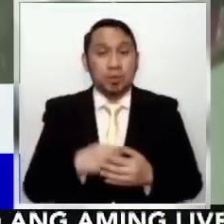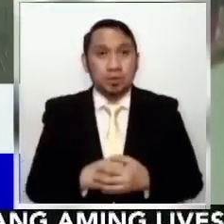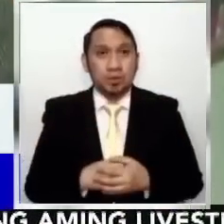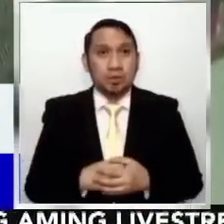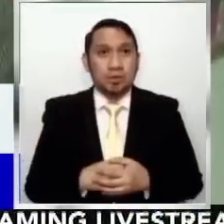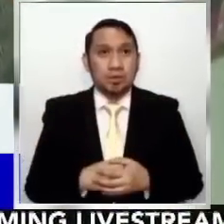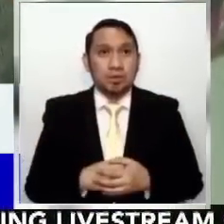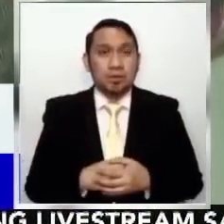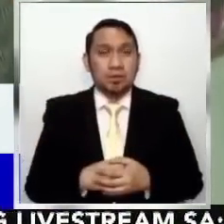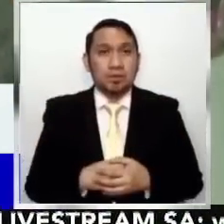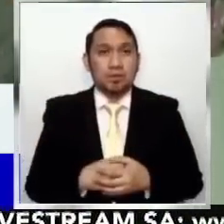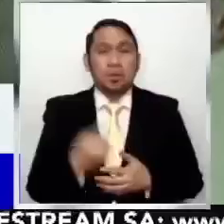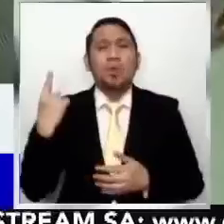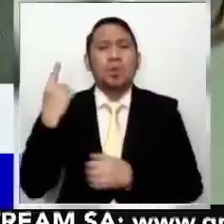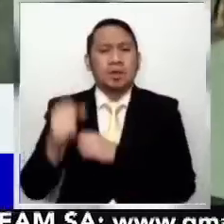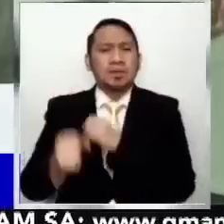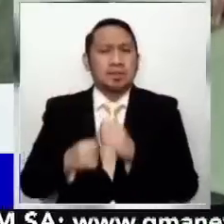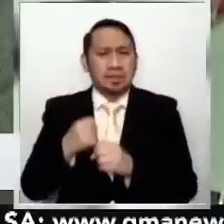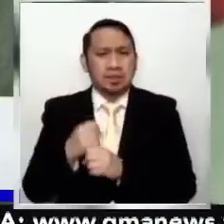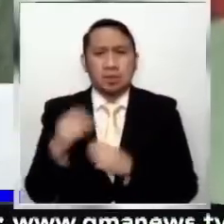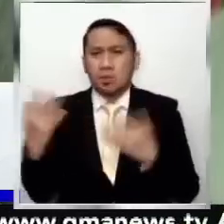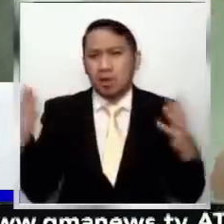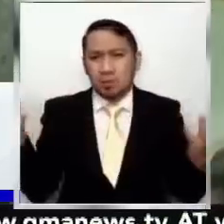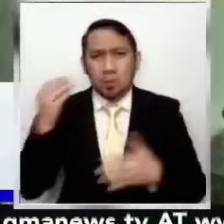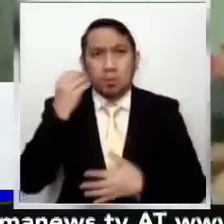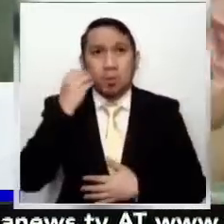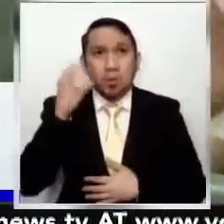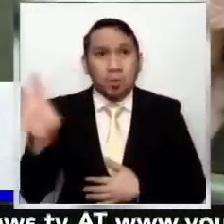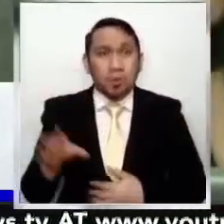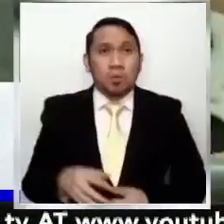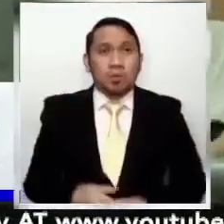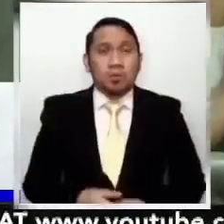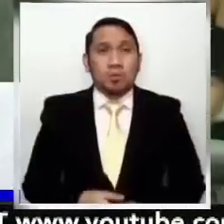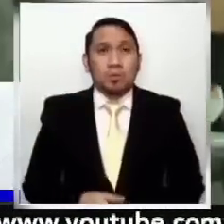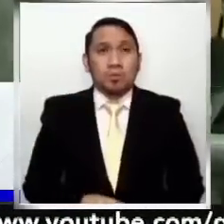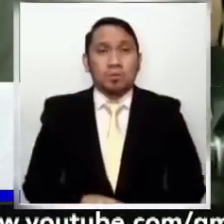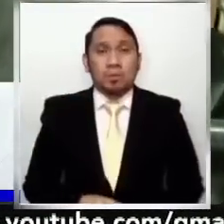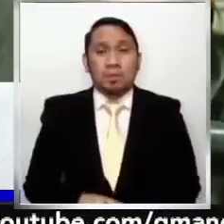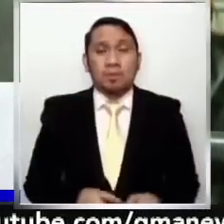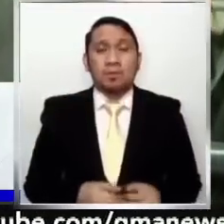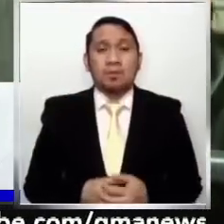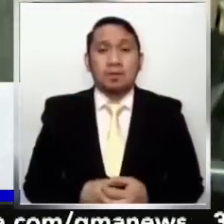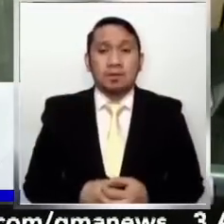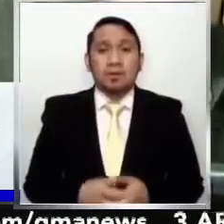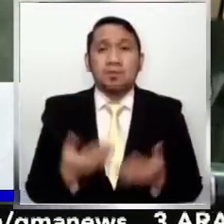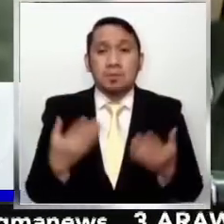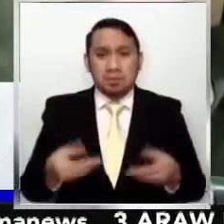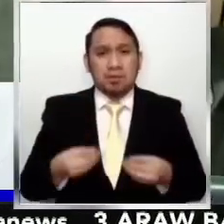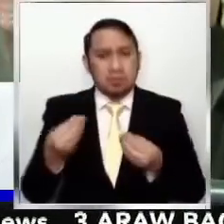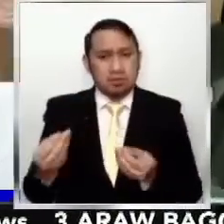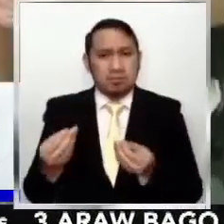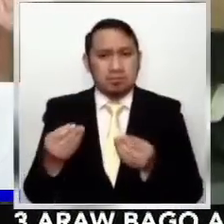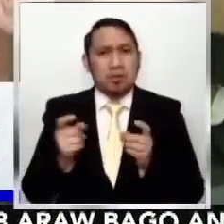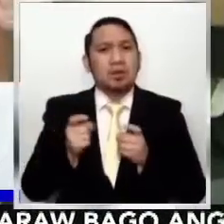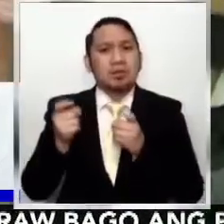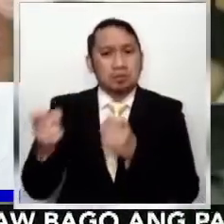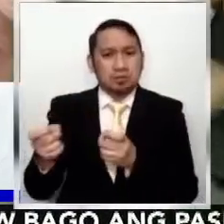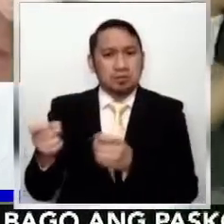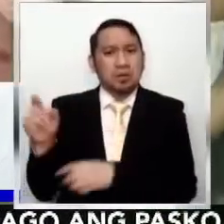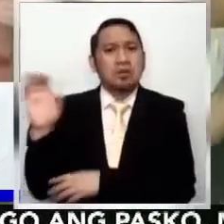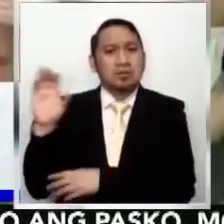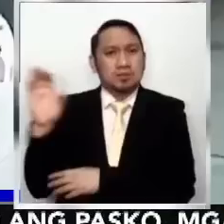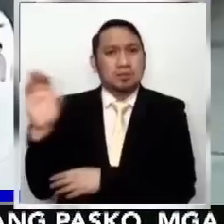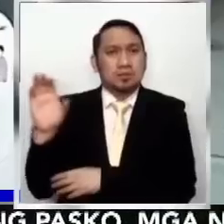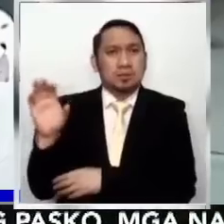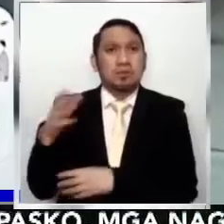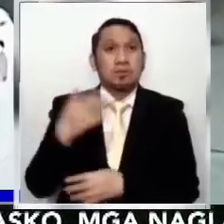isang taon na ako hindi nag-uli. Okay. Pamasko ko man doon sa mga kamag-anak